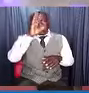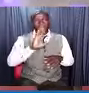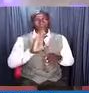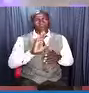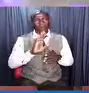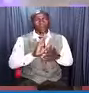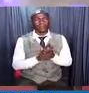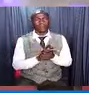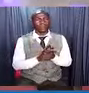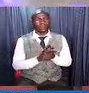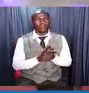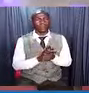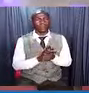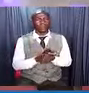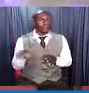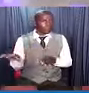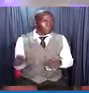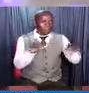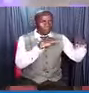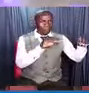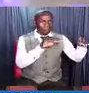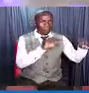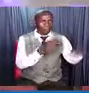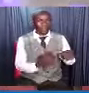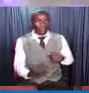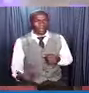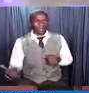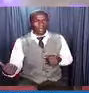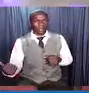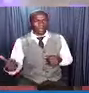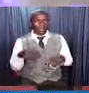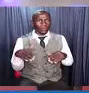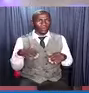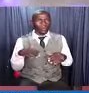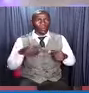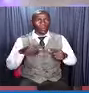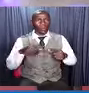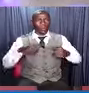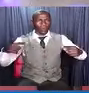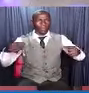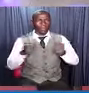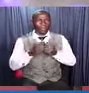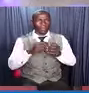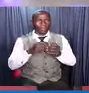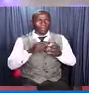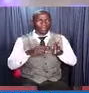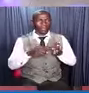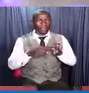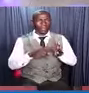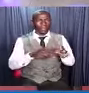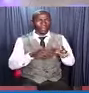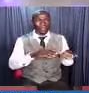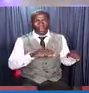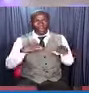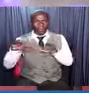God. Sasa uondokapo mwana. So when a lad goes out. Na ufanye yaliyo kinyume na hili. And go contrary to this. Waweza kuondoka